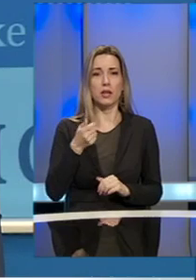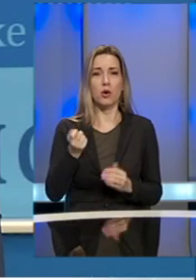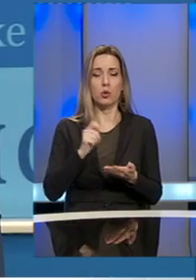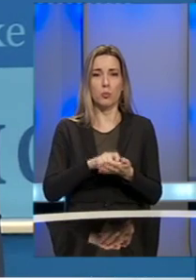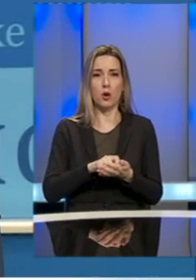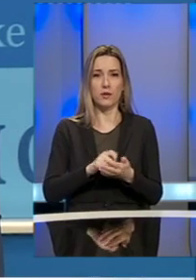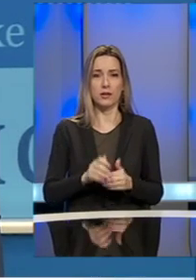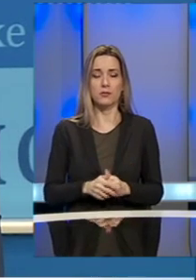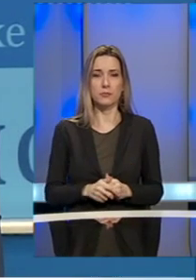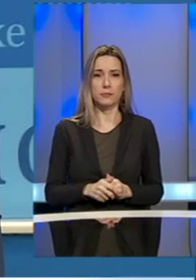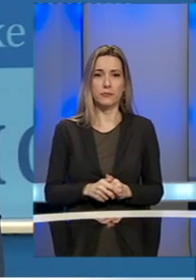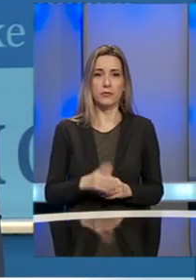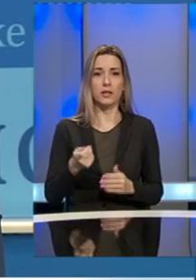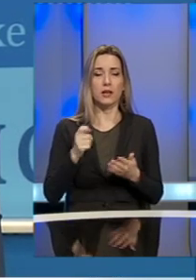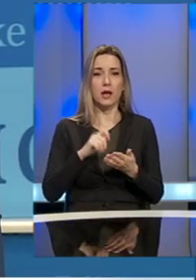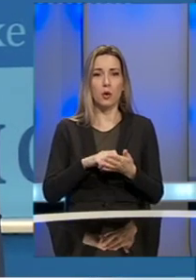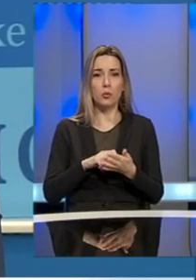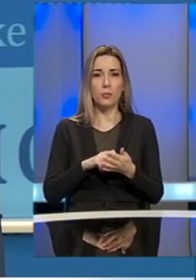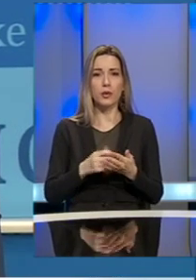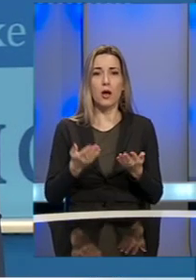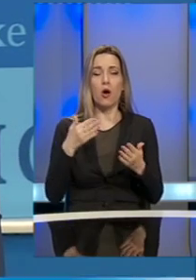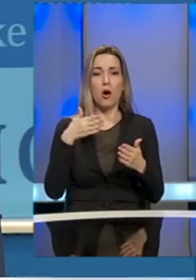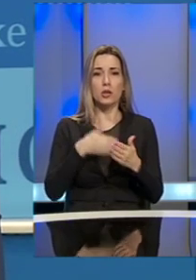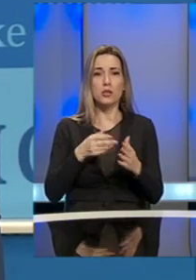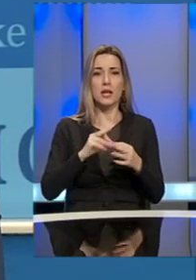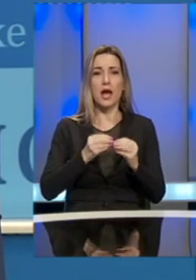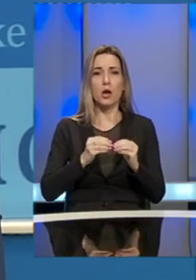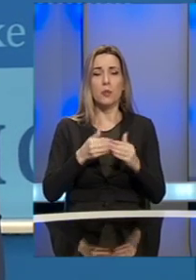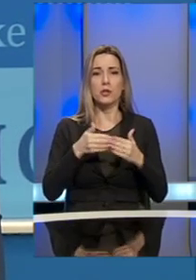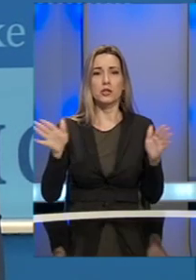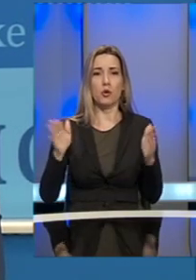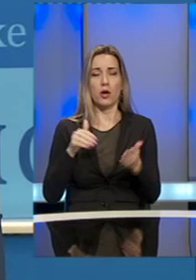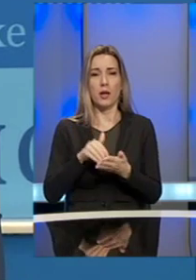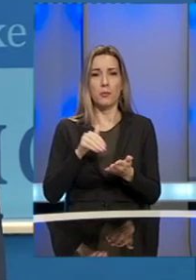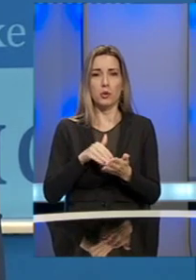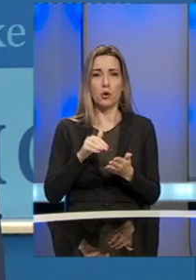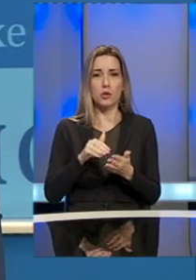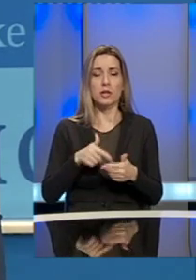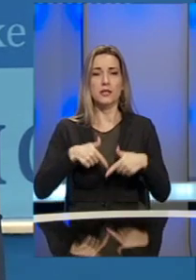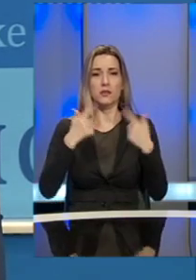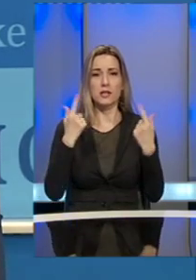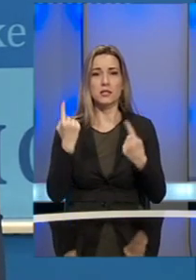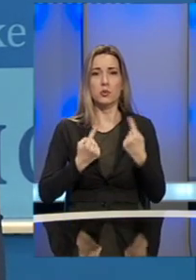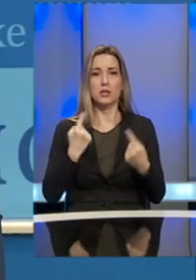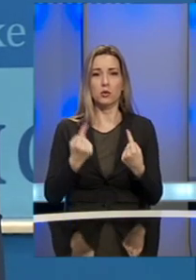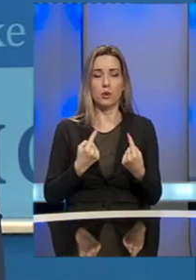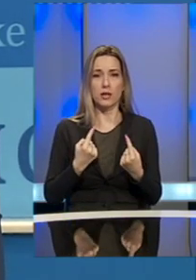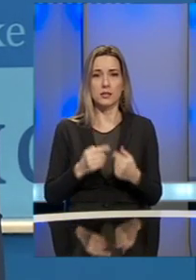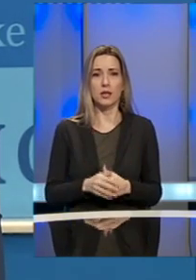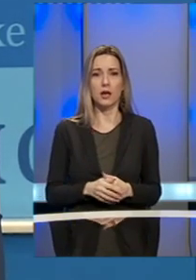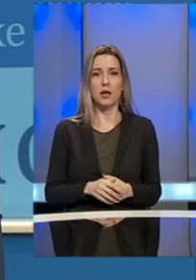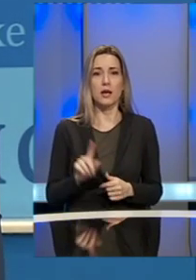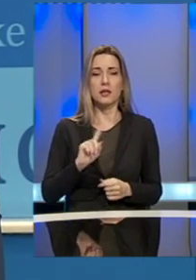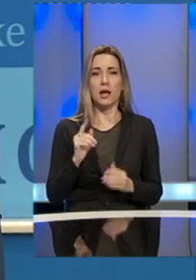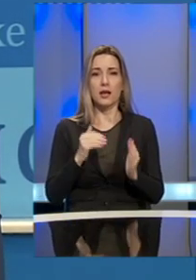kupovini da kupi, a odnosi se na robe široke potrošnje. Svjesni smo situacije da